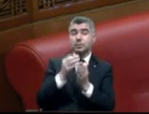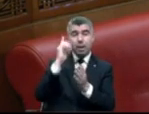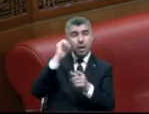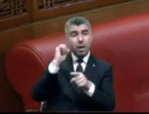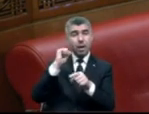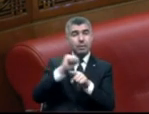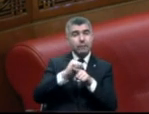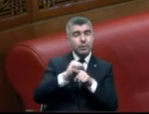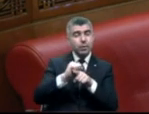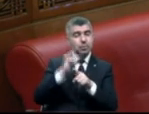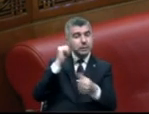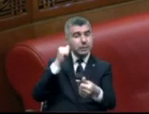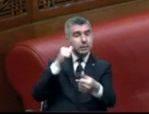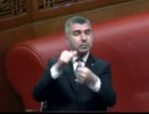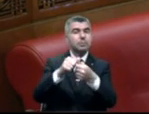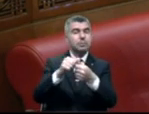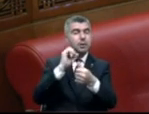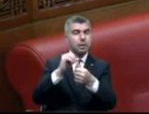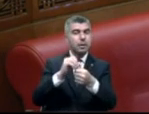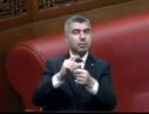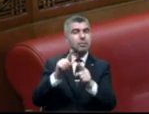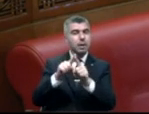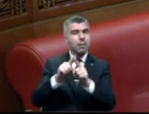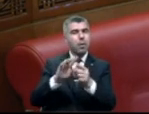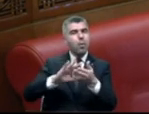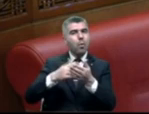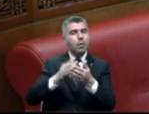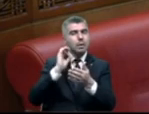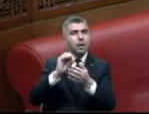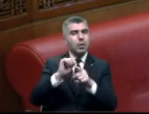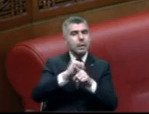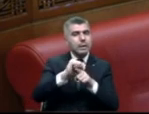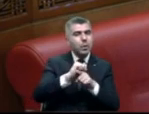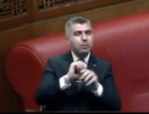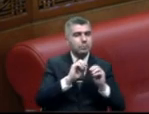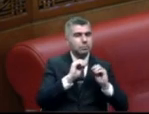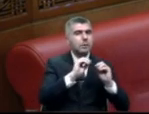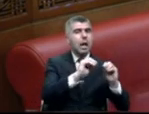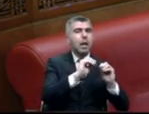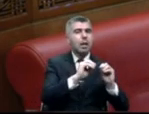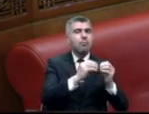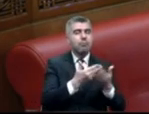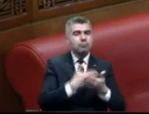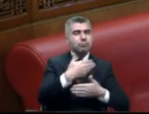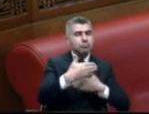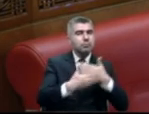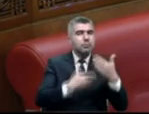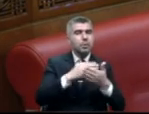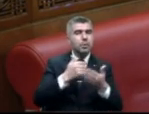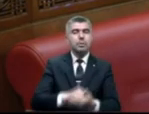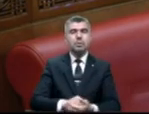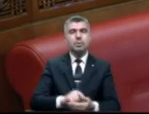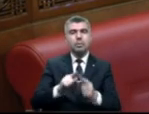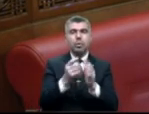التكوين في الوسط المهني وإشراك المهنيين في توجيه وتدبير التكوين المهني وفقا لحاجاتهم من الكفاءات. وقد تم في